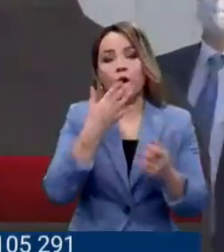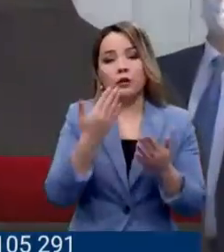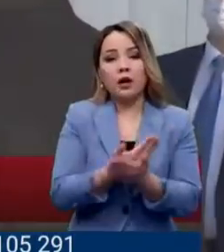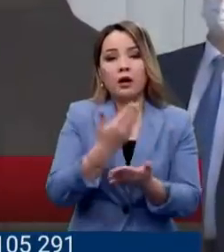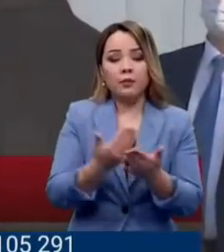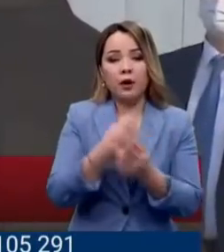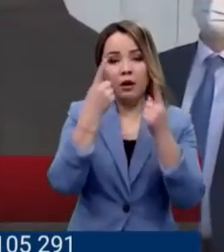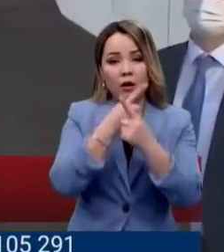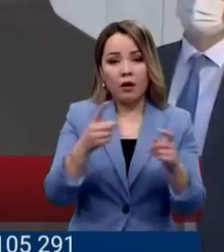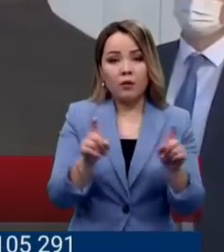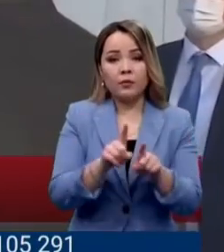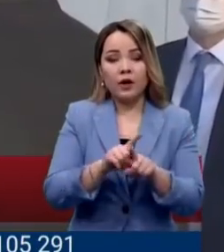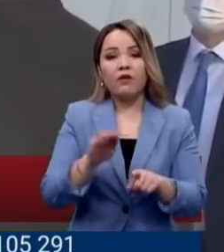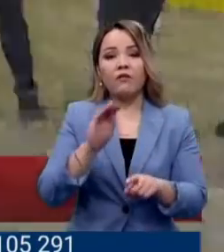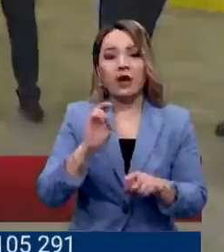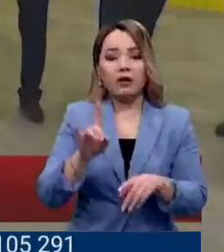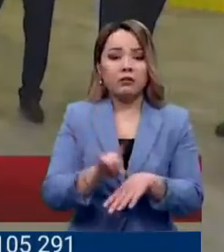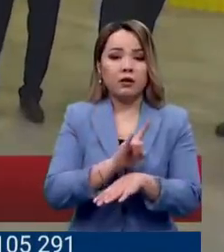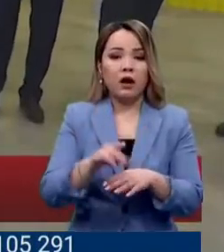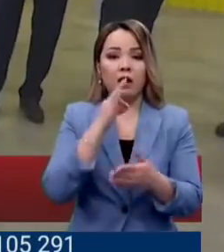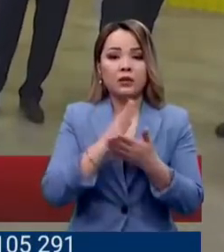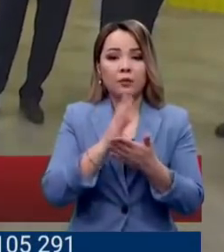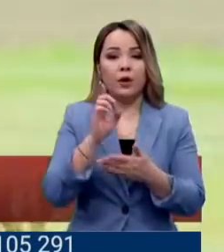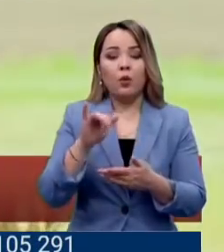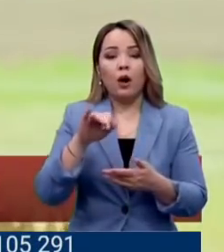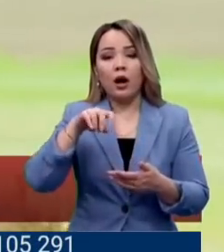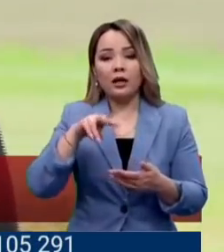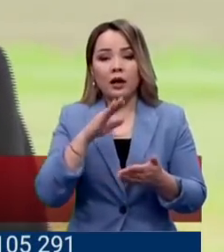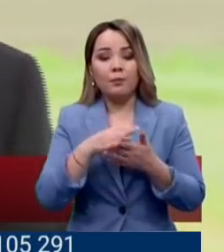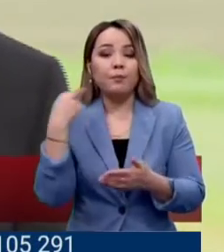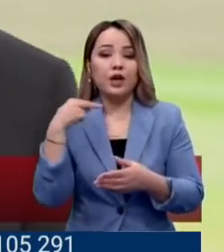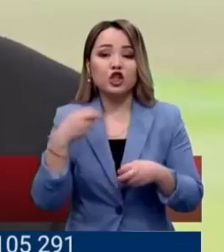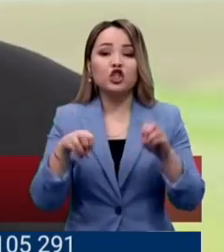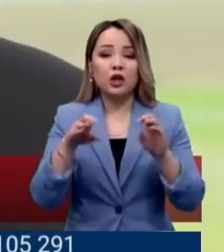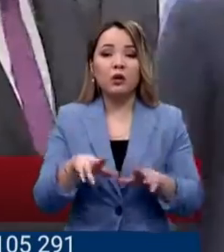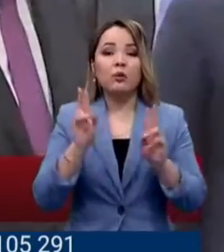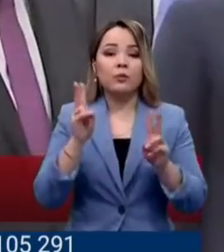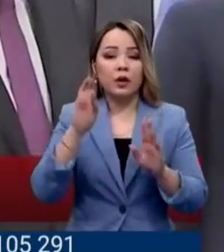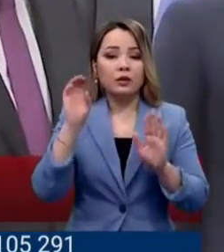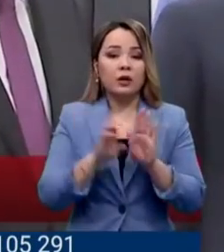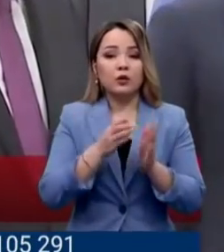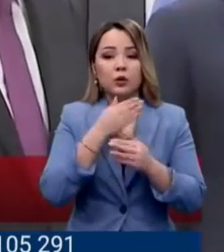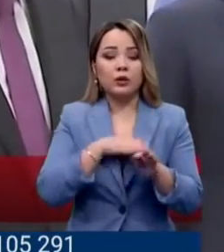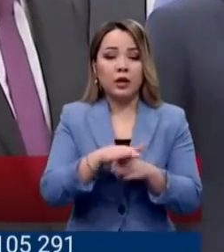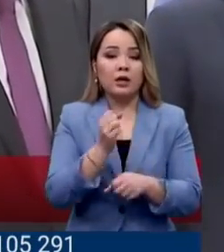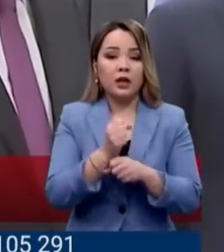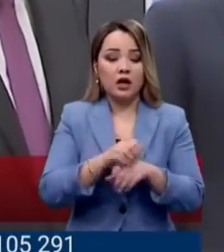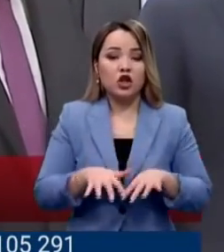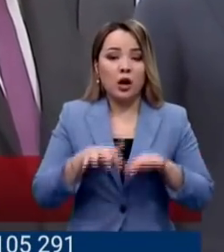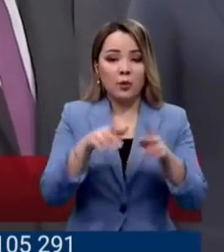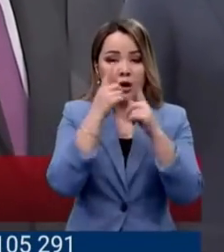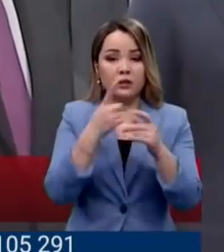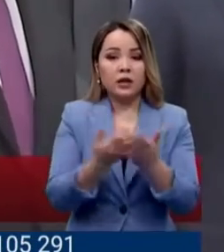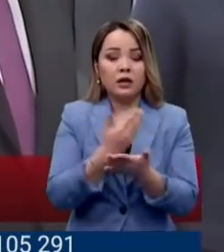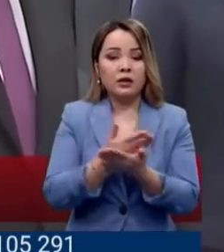құралдарында шыққан хабарды фейк деп атады. Берік Уәли, бұл президенттің шешімдерін жақтамайтындардың жасаған ақпараттық шабуылы екендігін